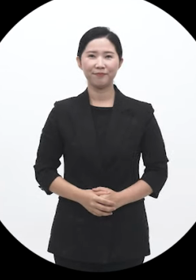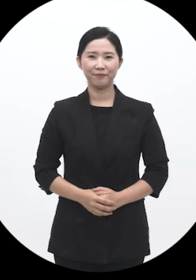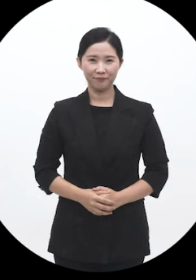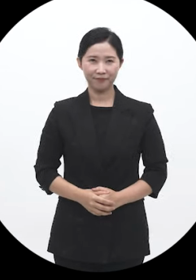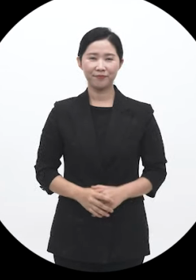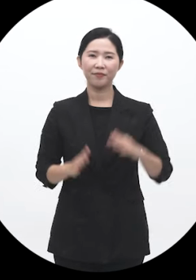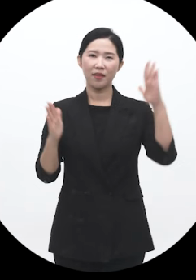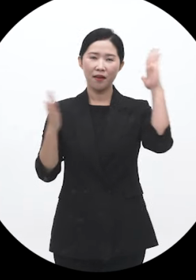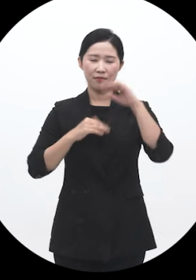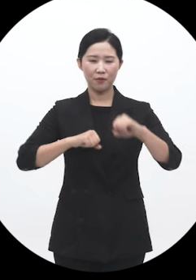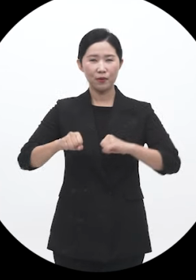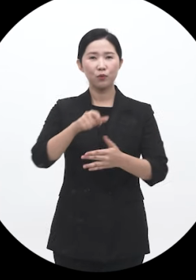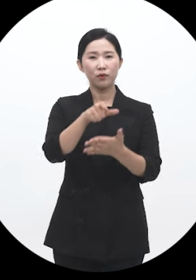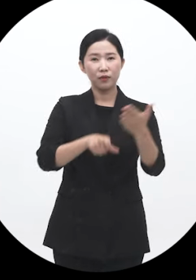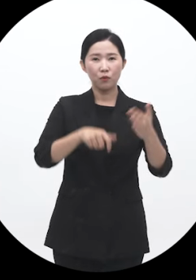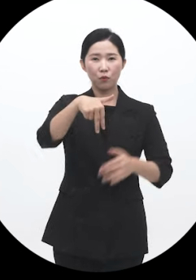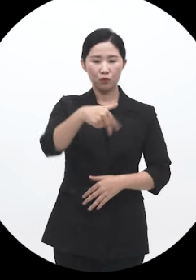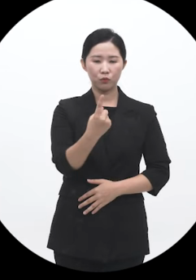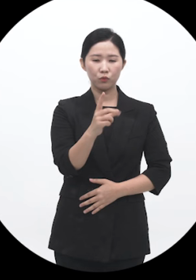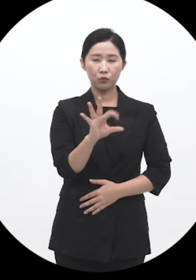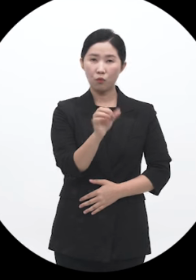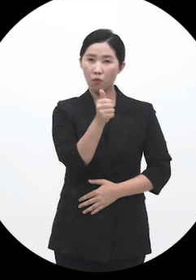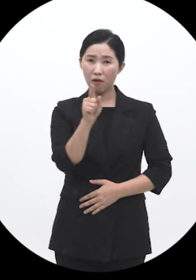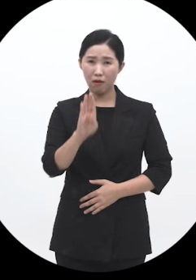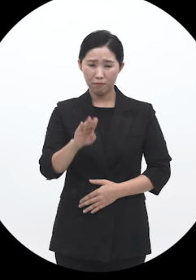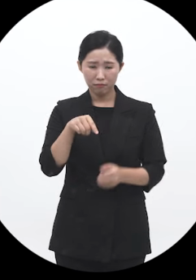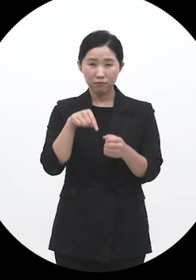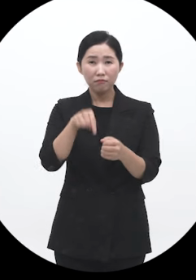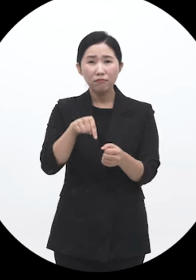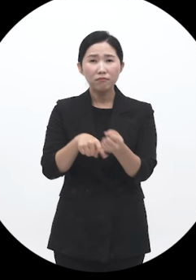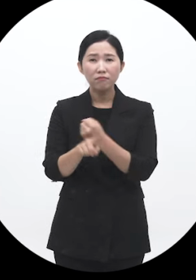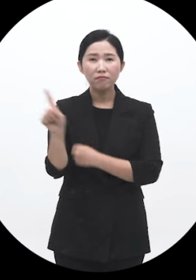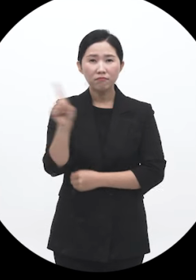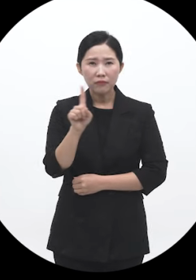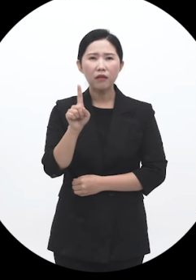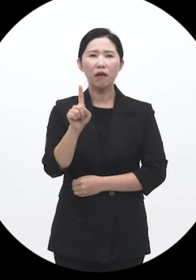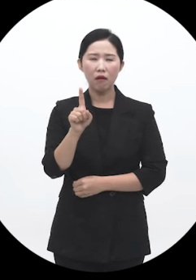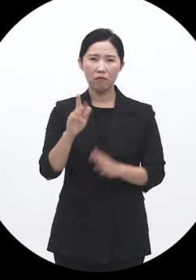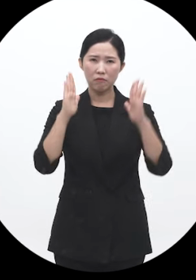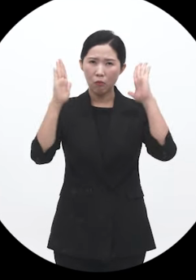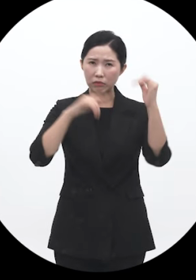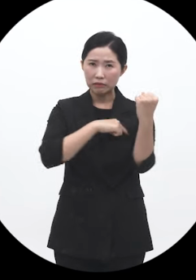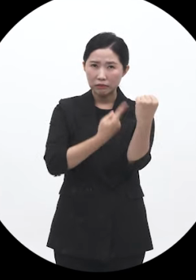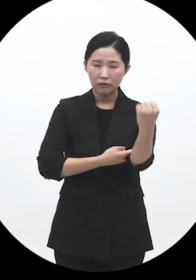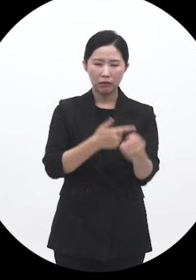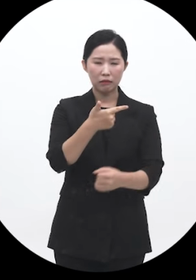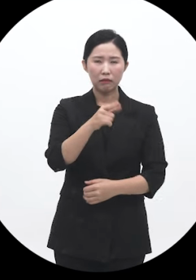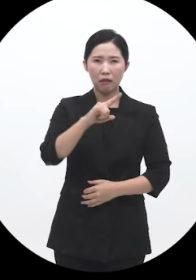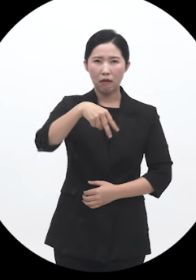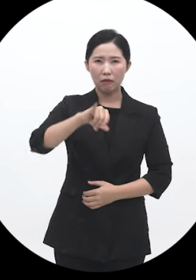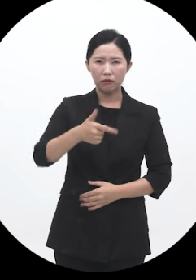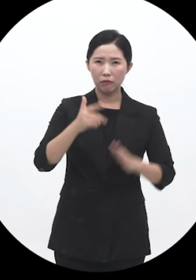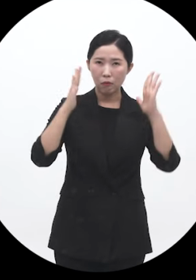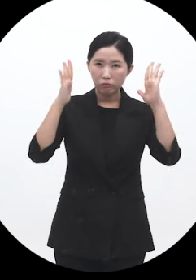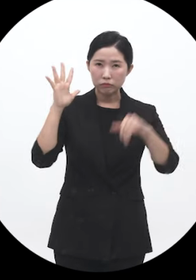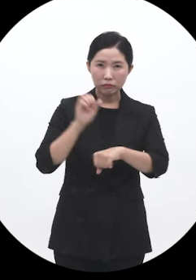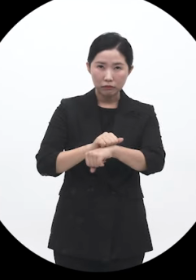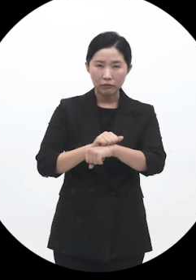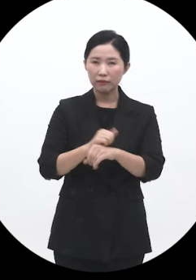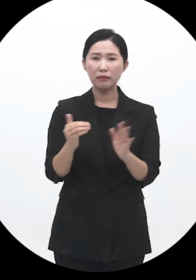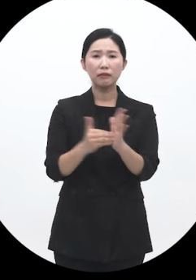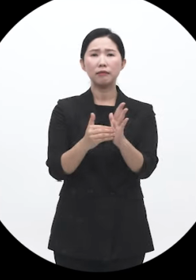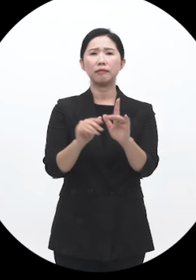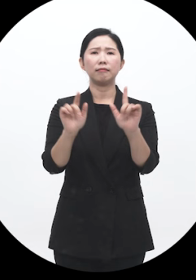학생부 종합 전형은 정량 평가가 아닌 정성 평가를 하기 때문에 단순히 내신 등급만을 중심으로